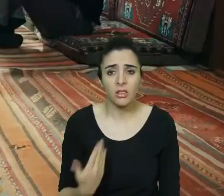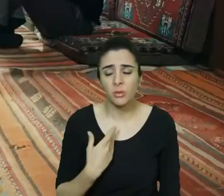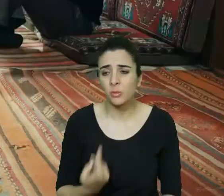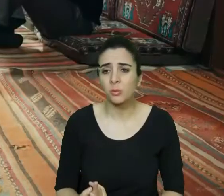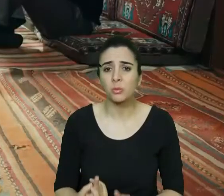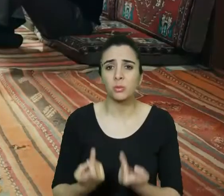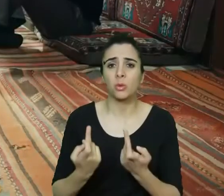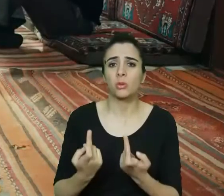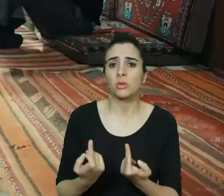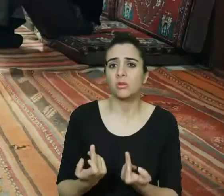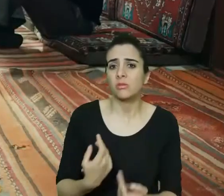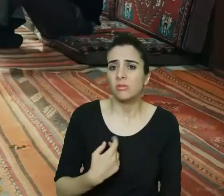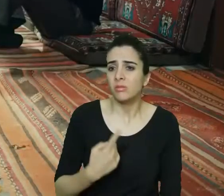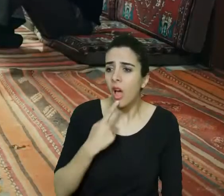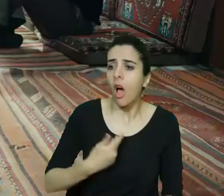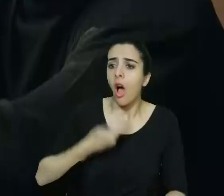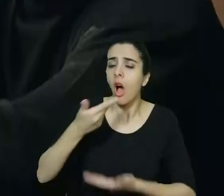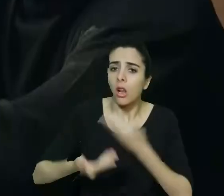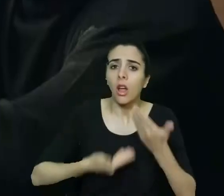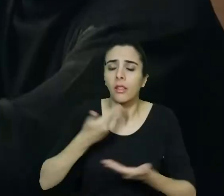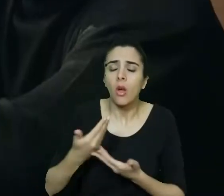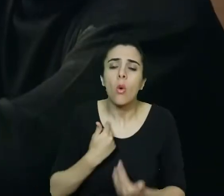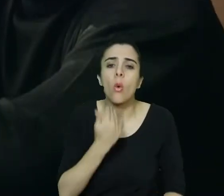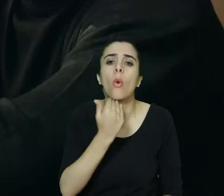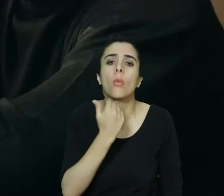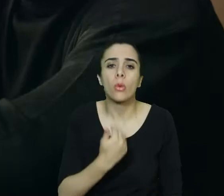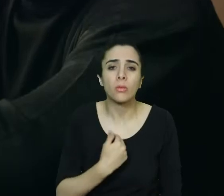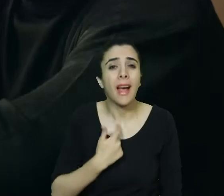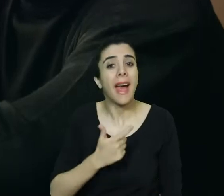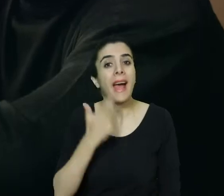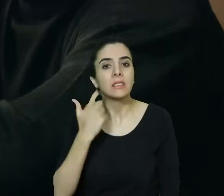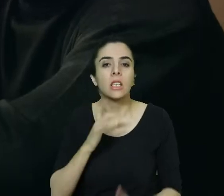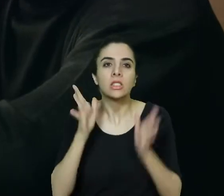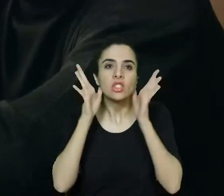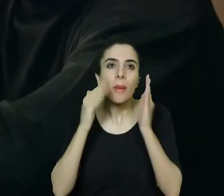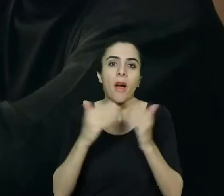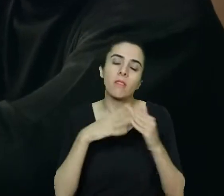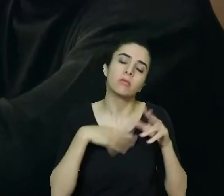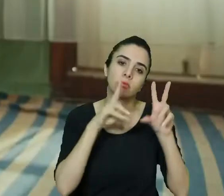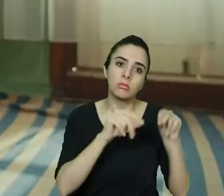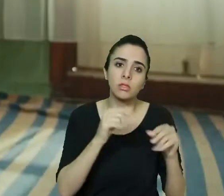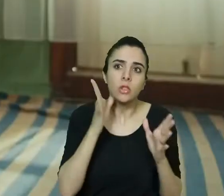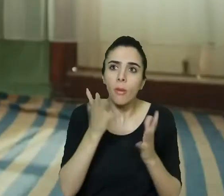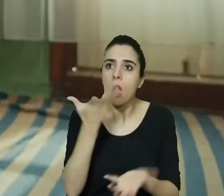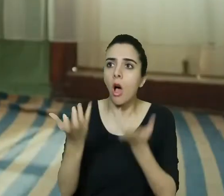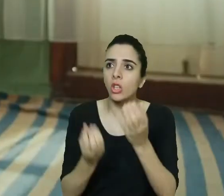boşuna dönecek bir evim olmadığını anlatmaya çalıştım. Eskiden camilerde kalıyordum. Şimdi onları da